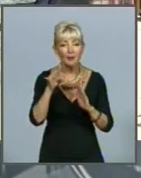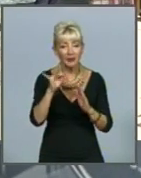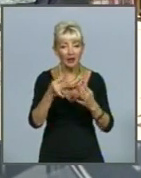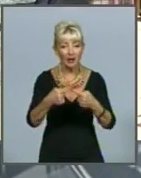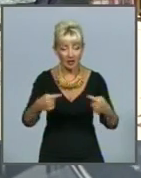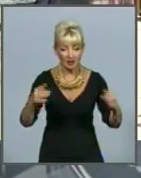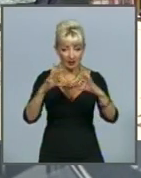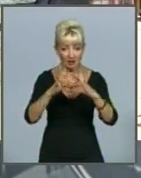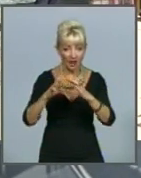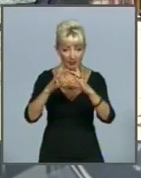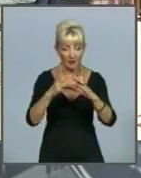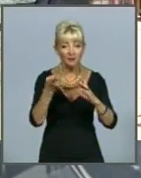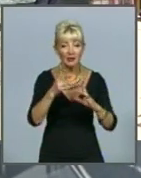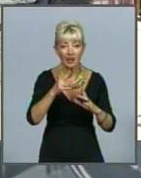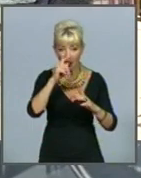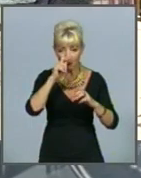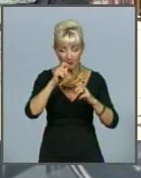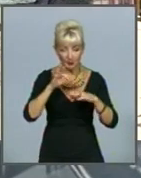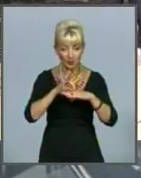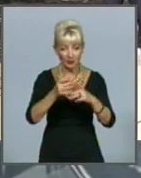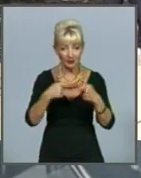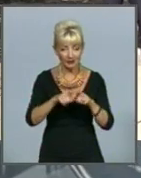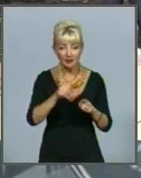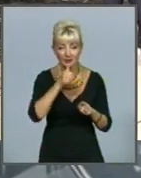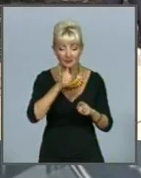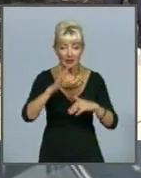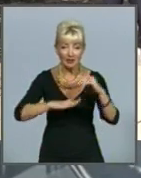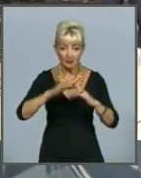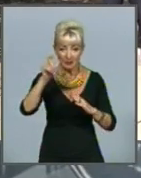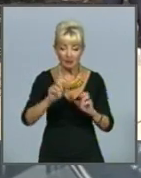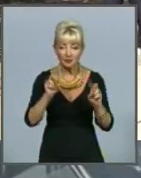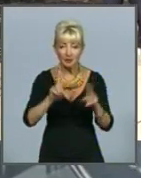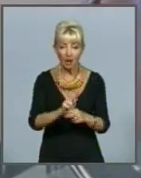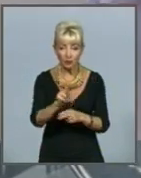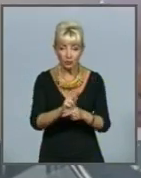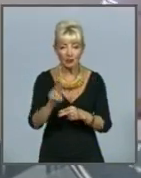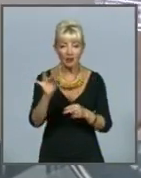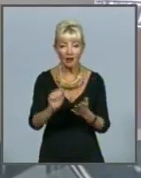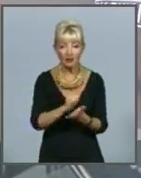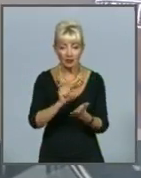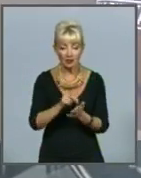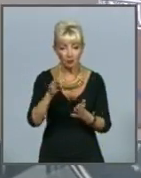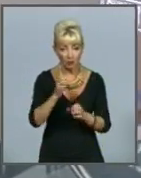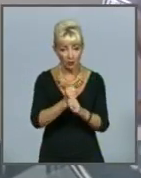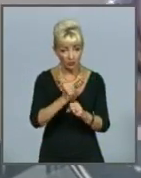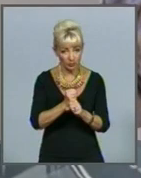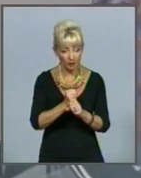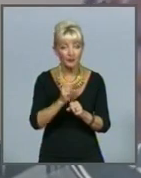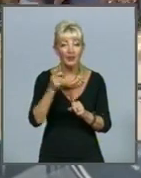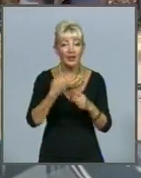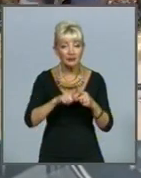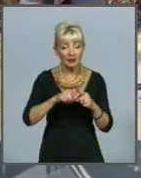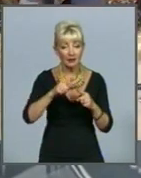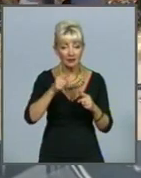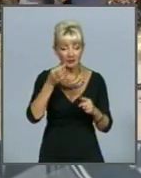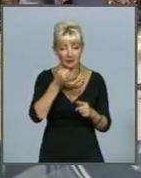таких випробувань фахівці АТ «Харківгаз» пройшли спеціальне навчання та атестацію по роботі з водним. Статистичні дослідження проводяться в рамках